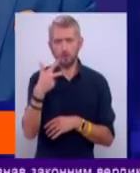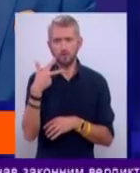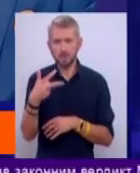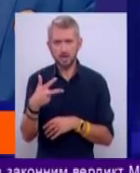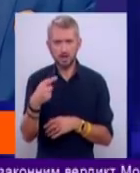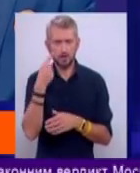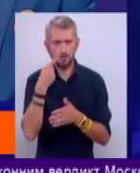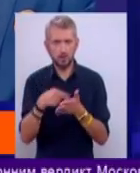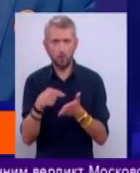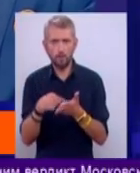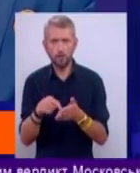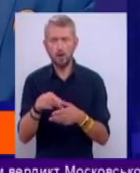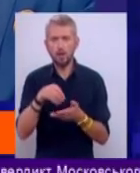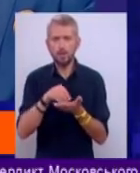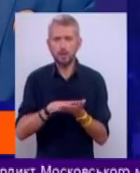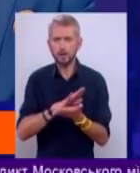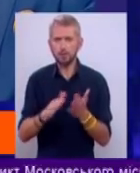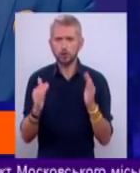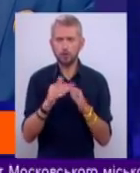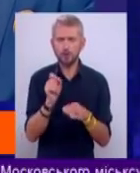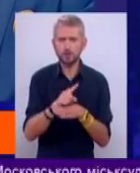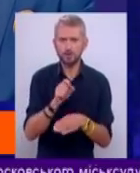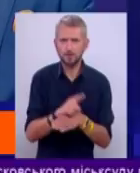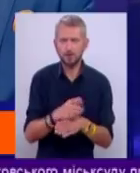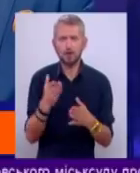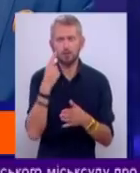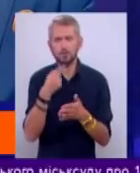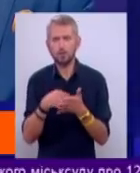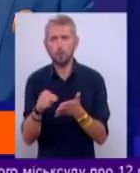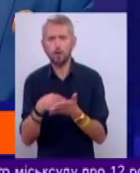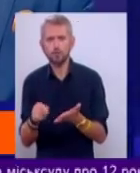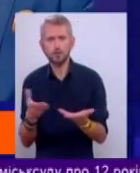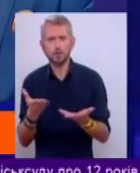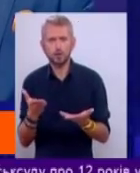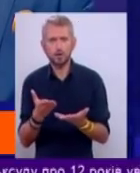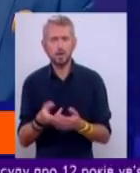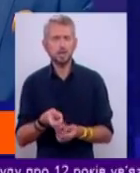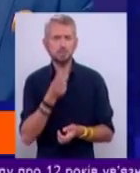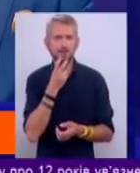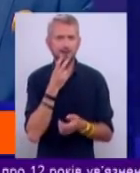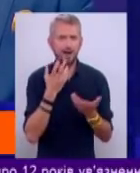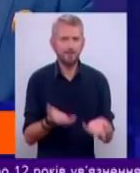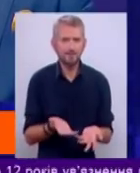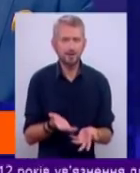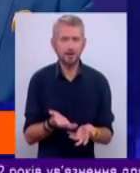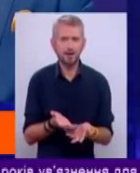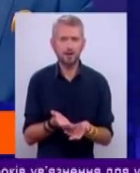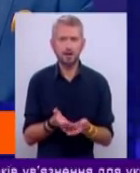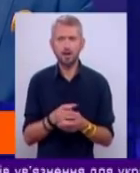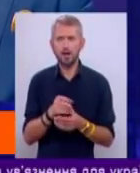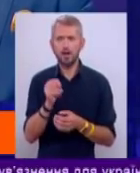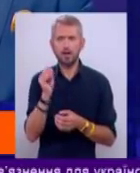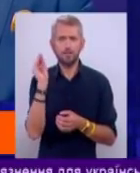А не записане домашнє завдання. Які зауваження? Сміявся, пускав літачки,